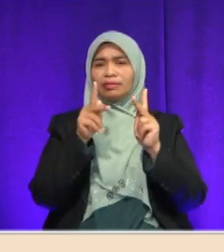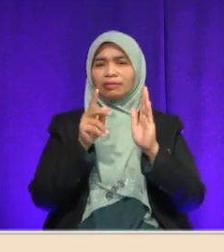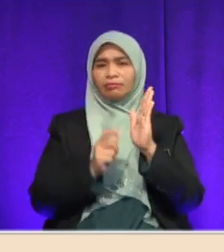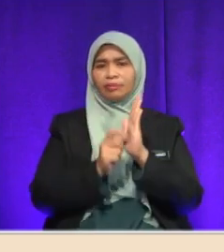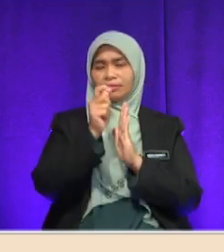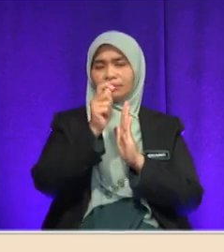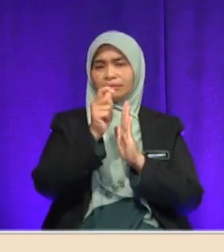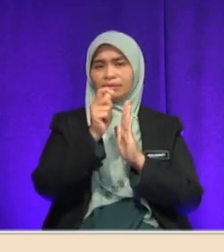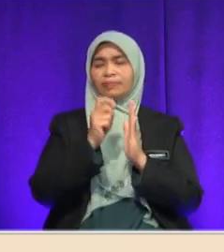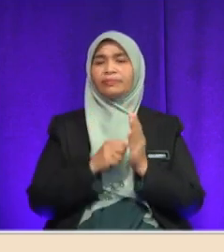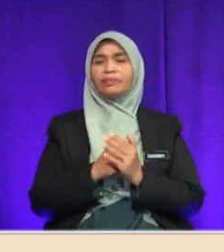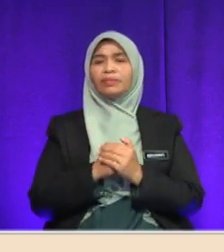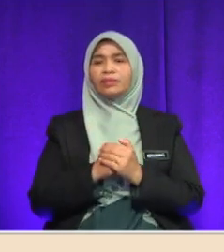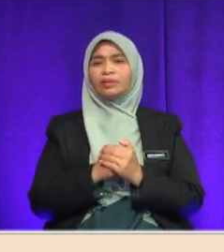naik,